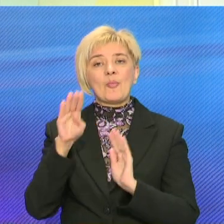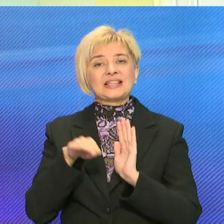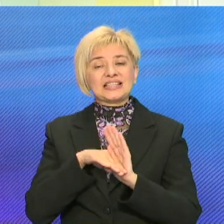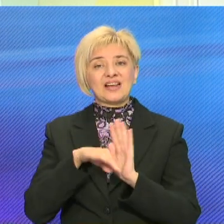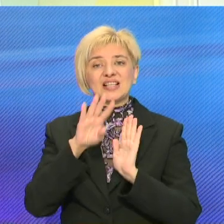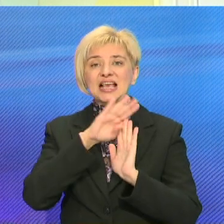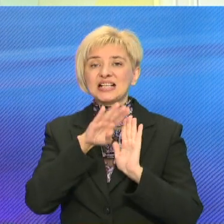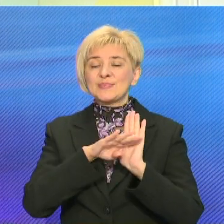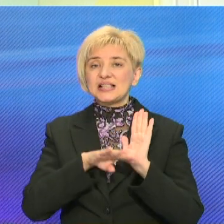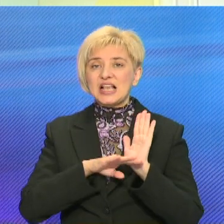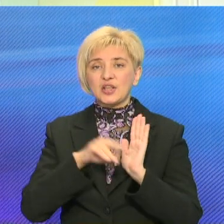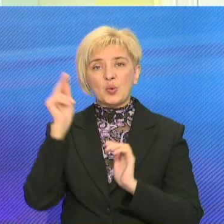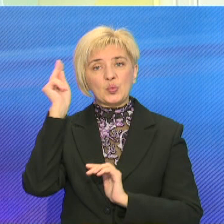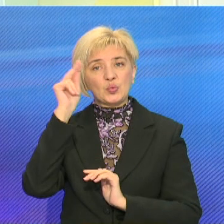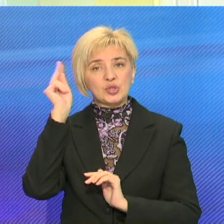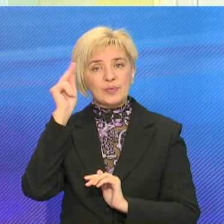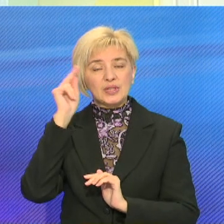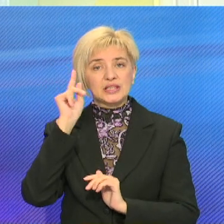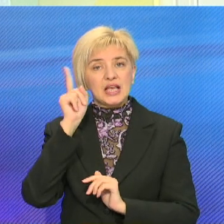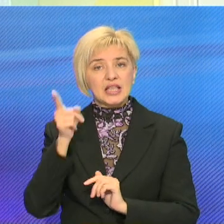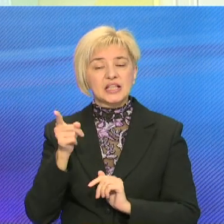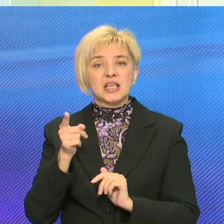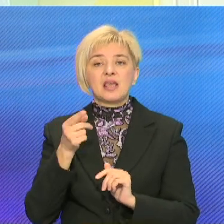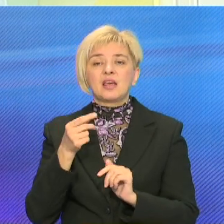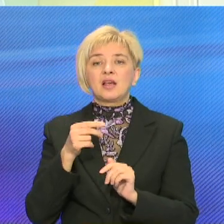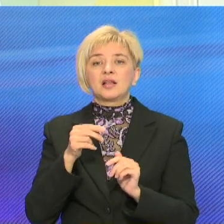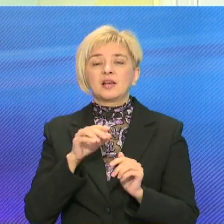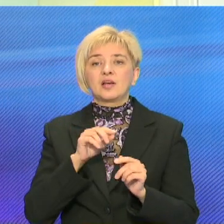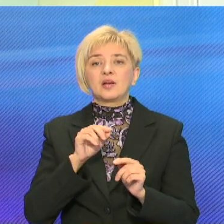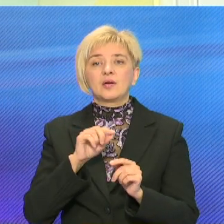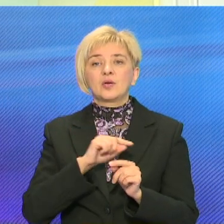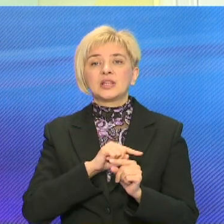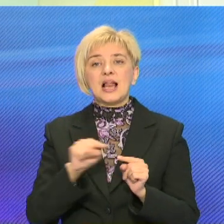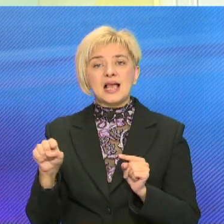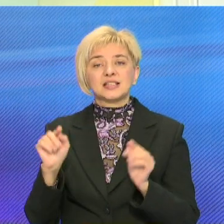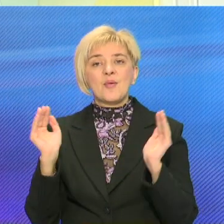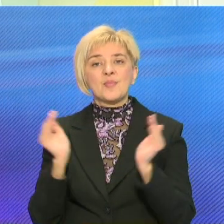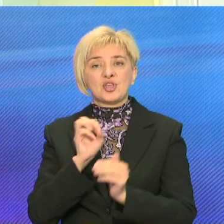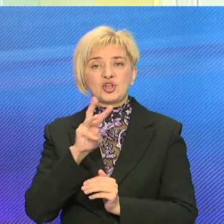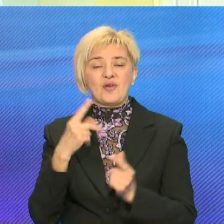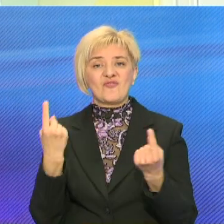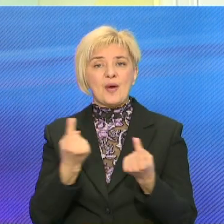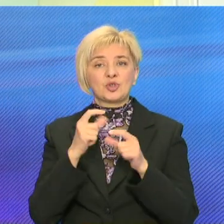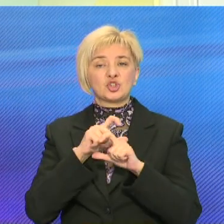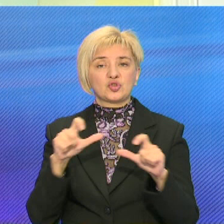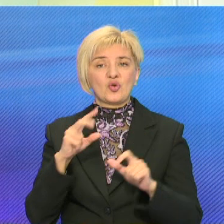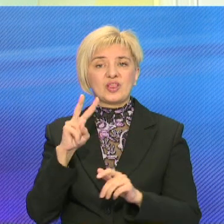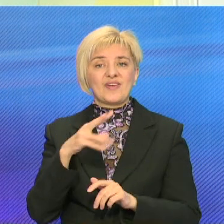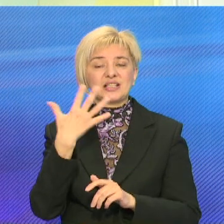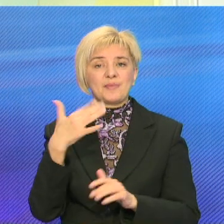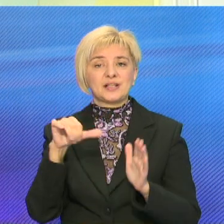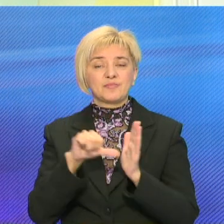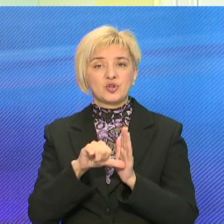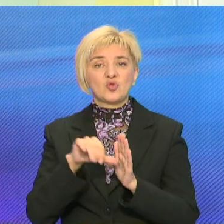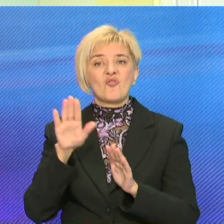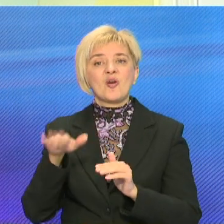занятий. Учебные занятия, конечно, длятся меньше, чем в обычной школе. То есть это 25 минут